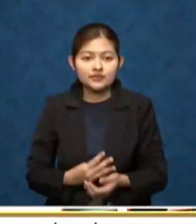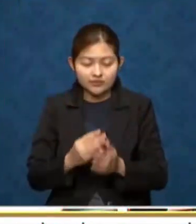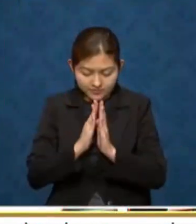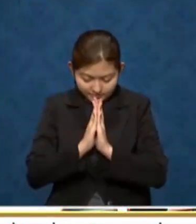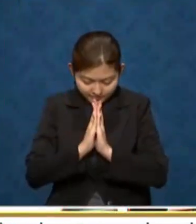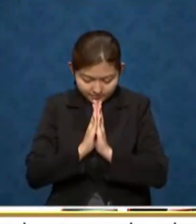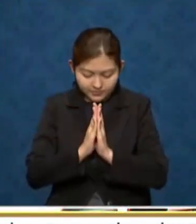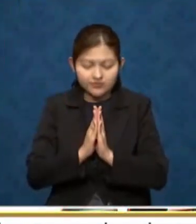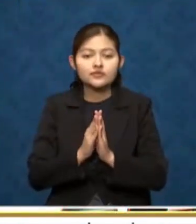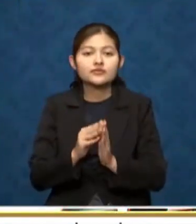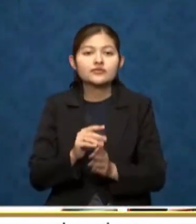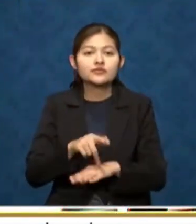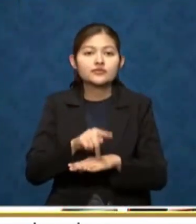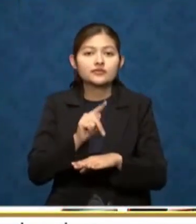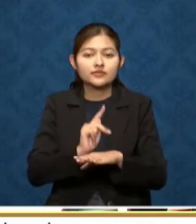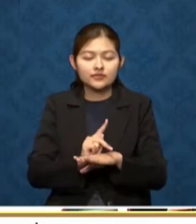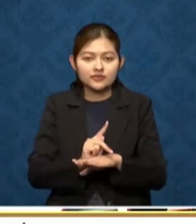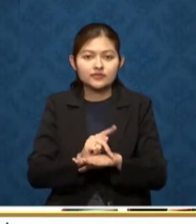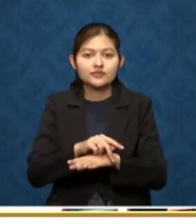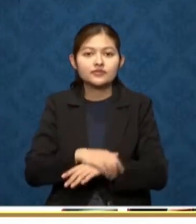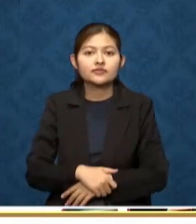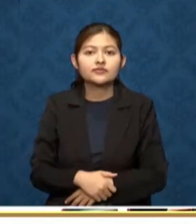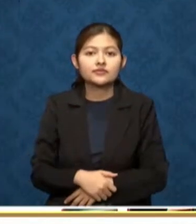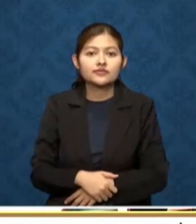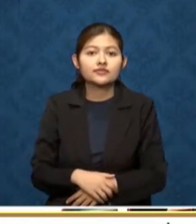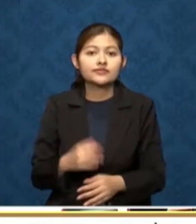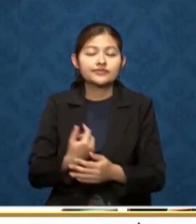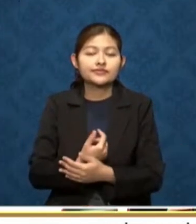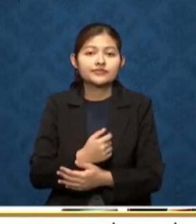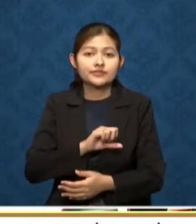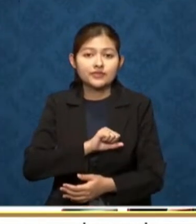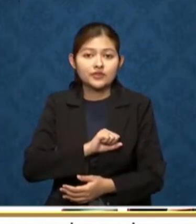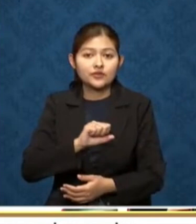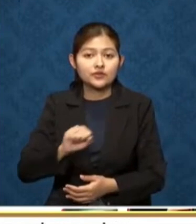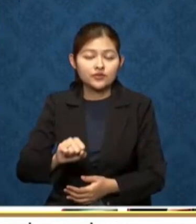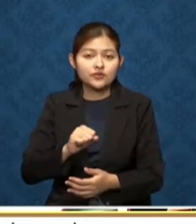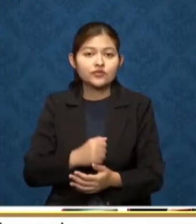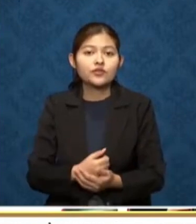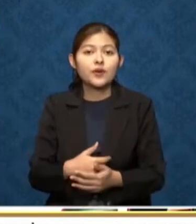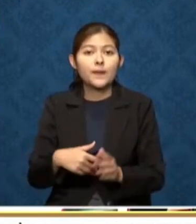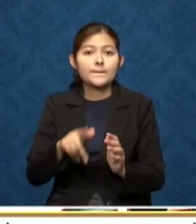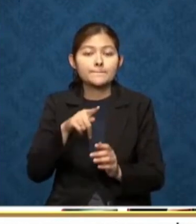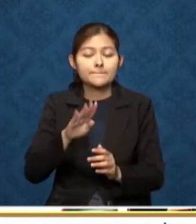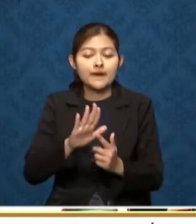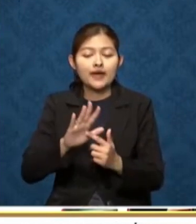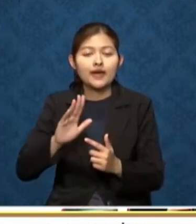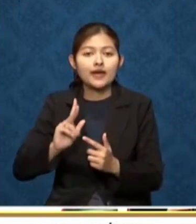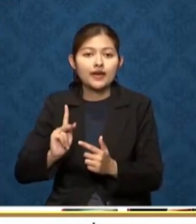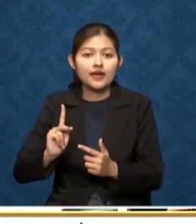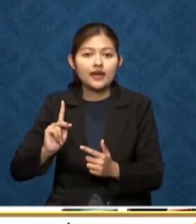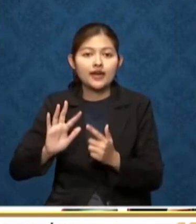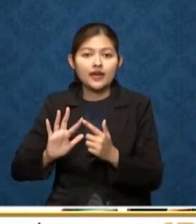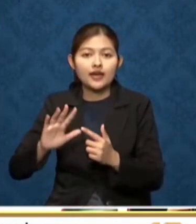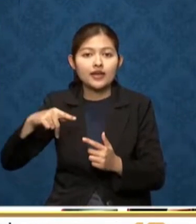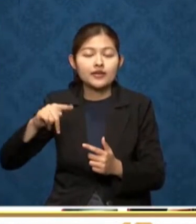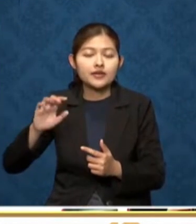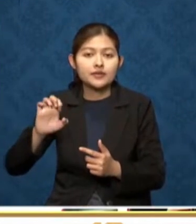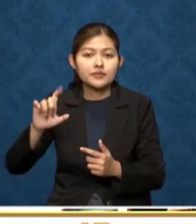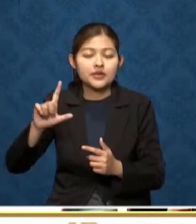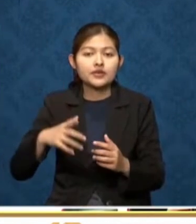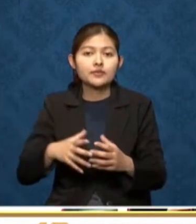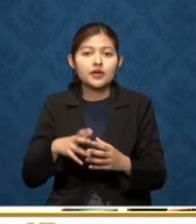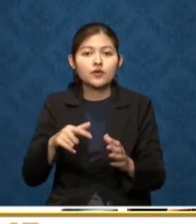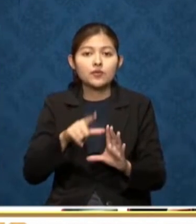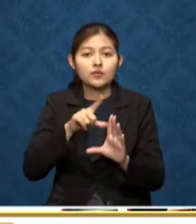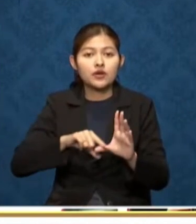เรียนท่านประธานสภาที่เคารพค่ะดิฉันสิริรพัฒน์กรการผู้แทนราษฎรจากบางกะปิวังทองหลางกรุงเทพมหานครพรรคก้าวไกลค่ะดิฉัน